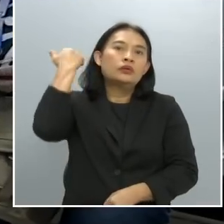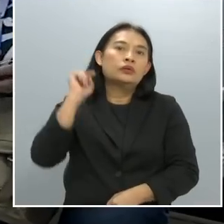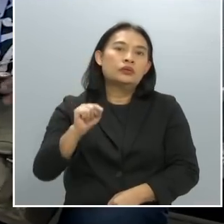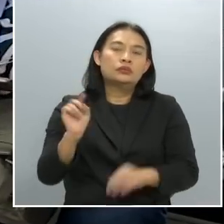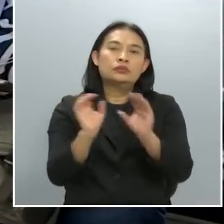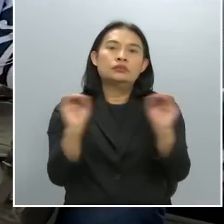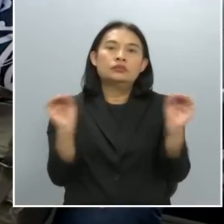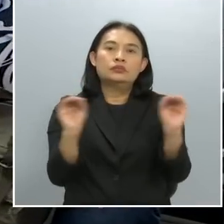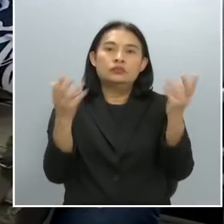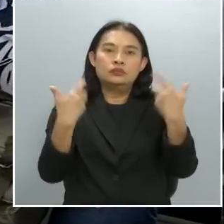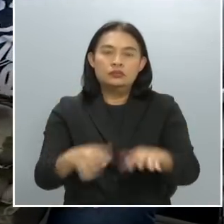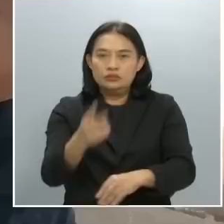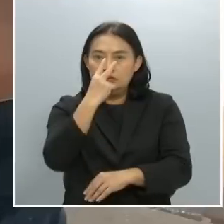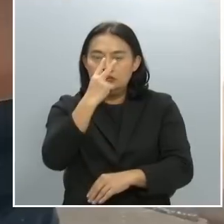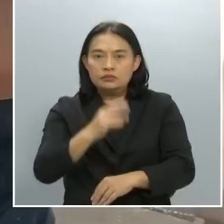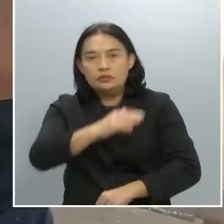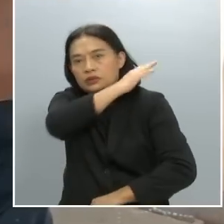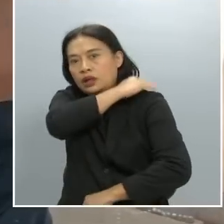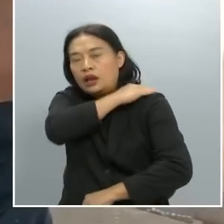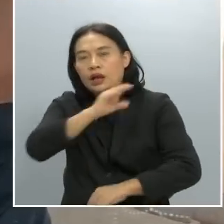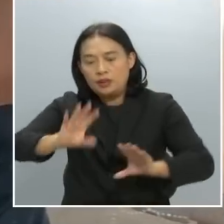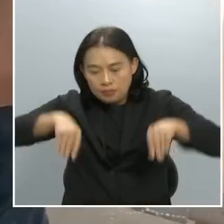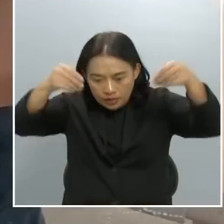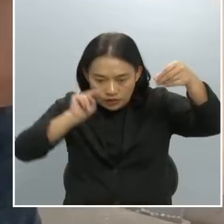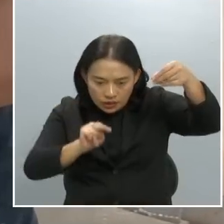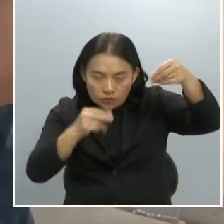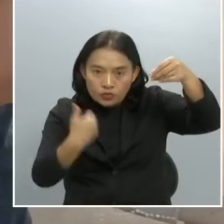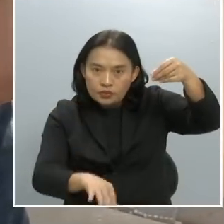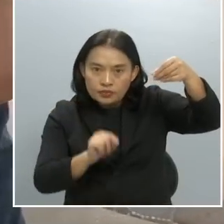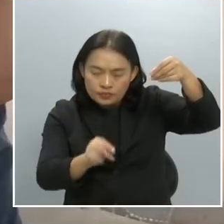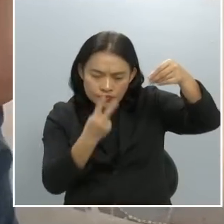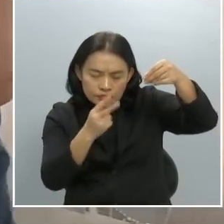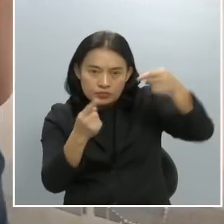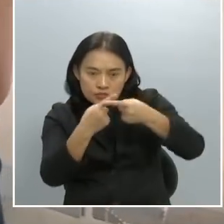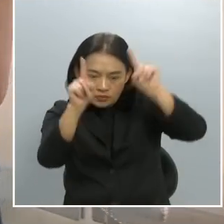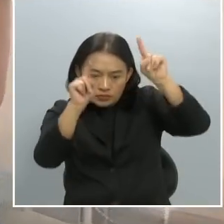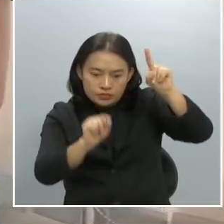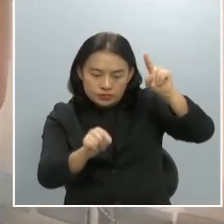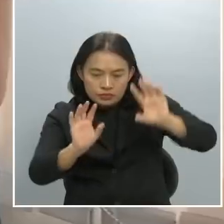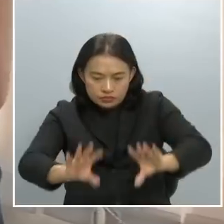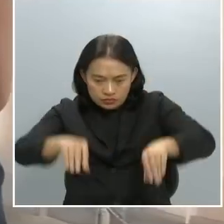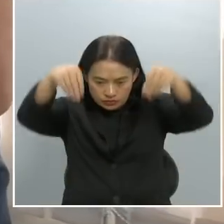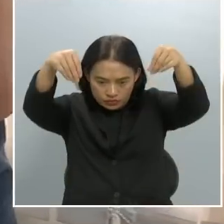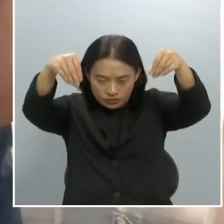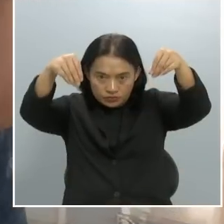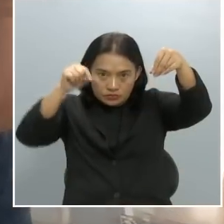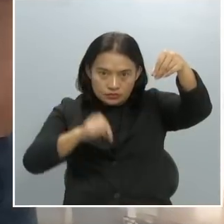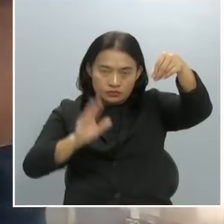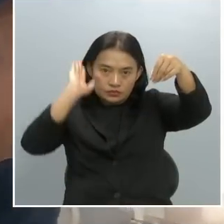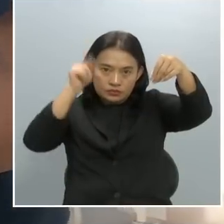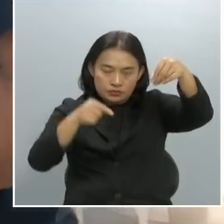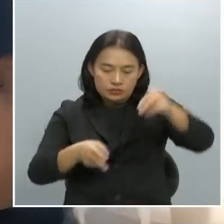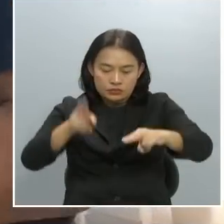นี้ก็เลยเปิดลายสักที่หลังให้เขาดูหลังจากนั้นมันก็แปลกๆนะคะตาลเขาบอกว่าช่างสักให้เขาไปนั่งที่